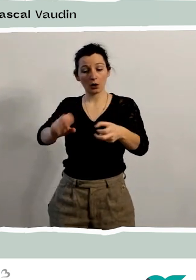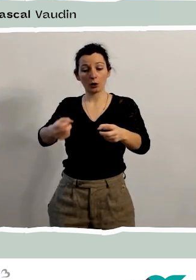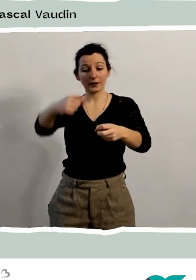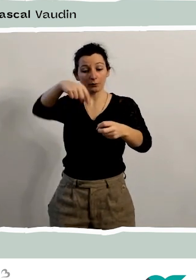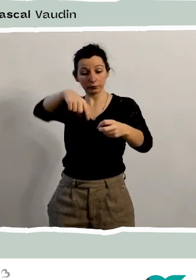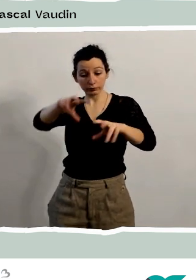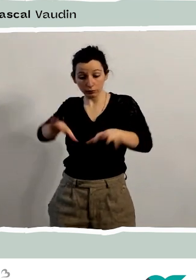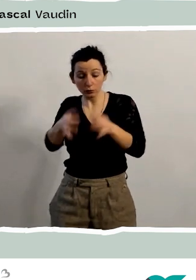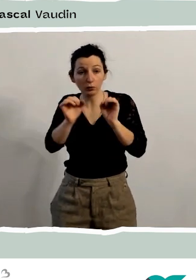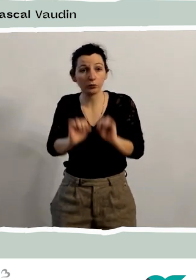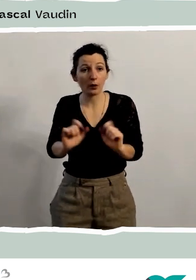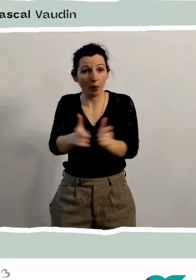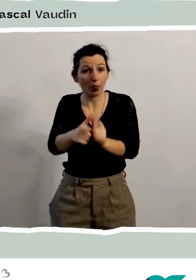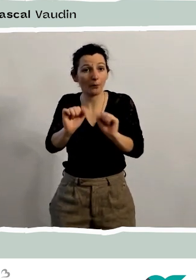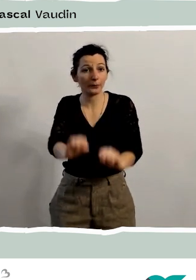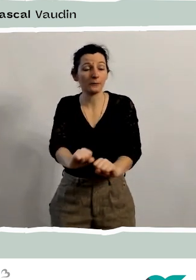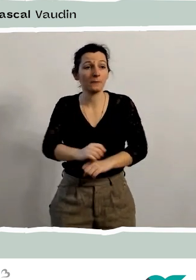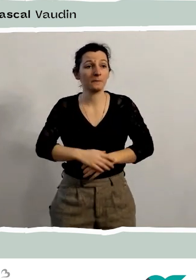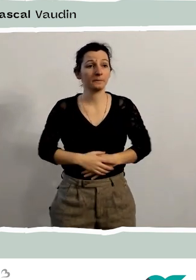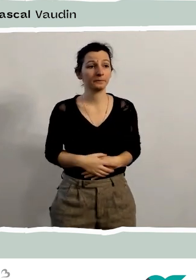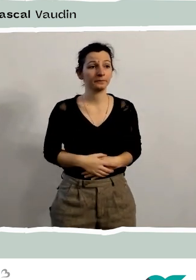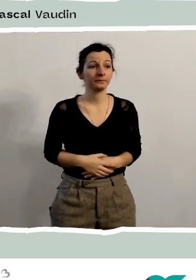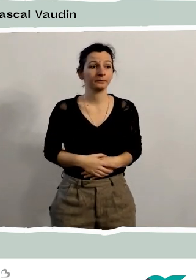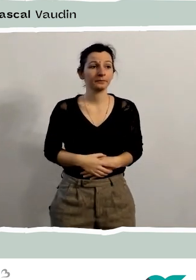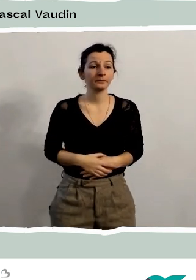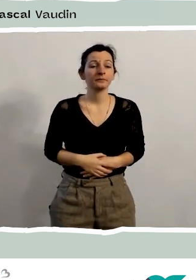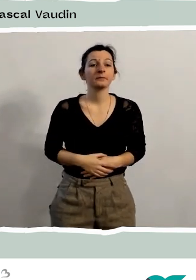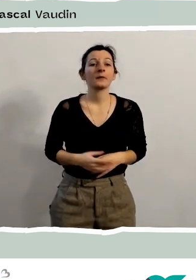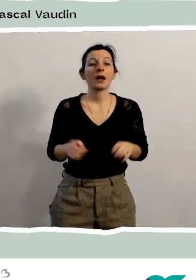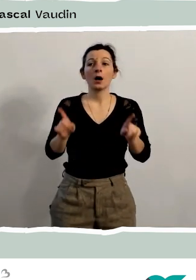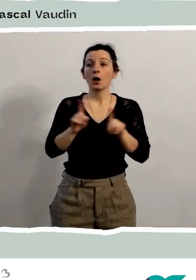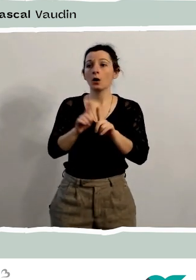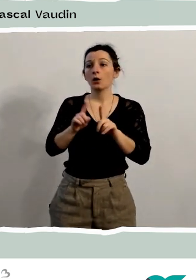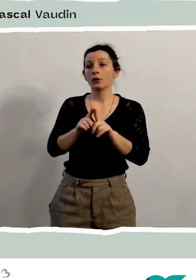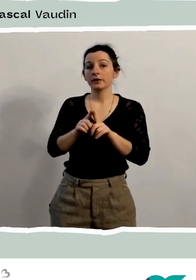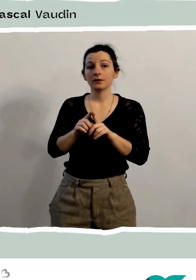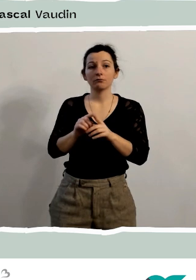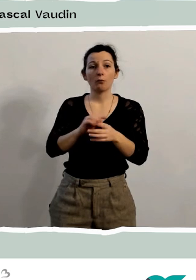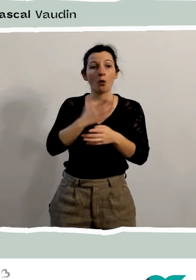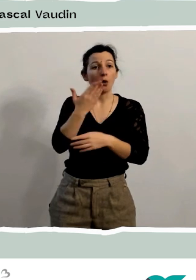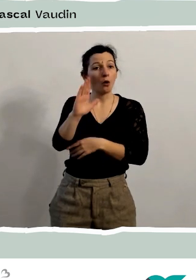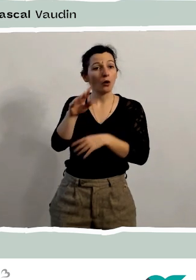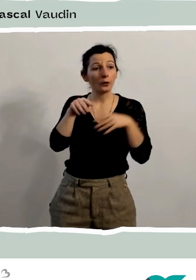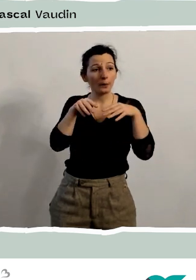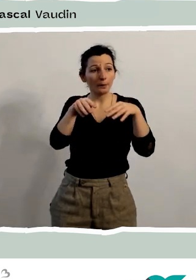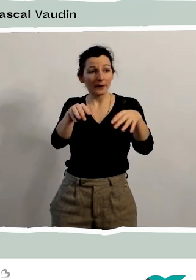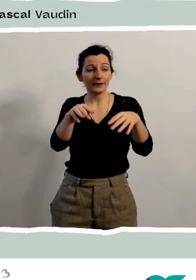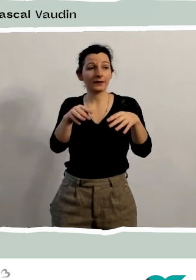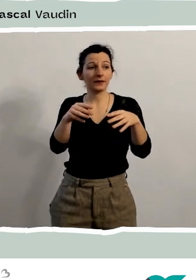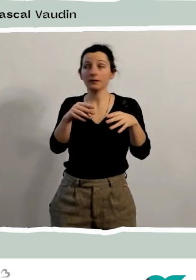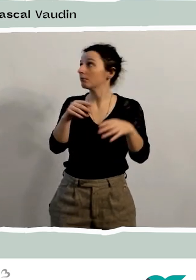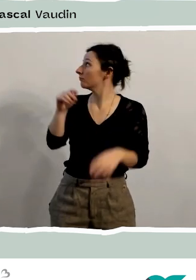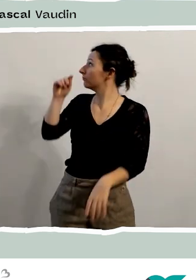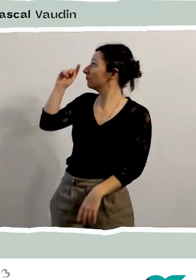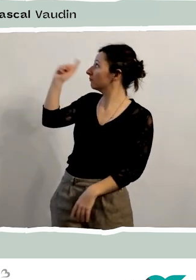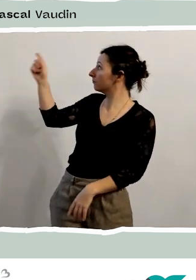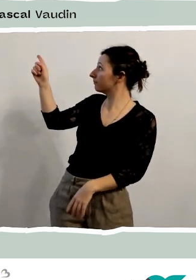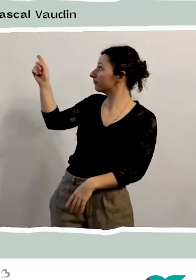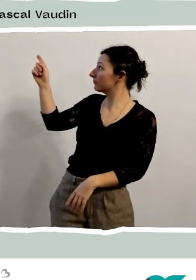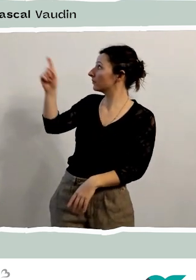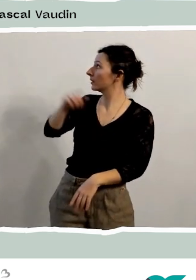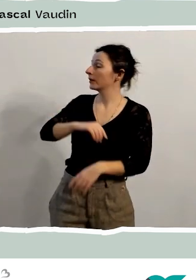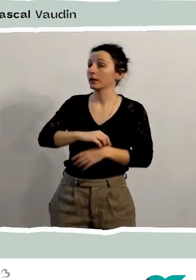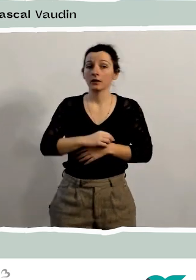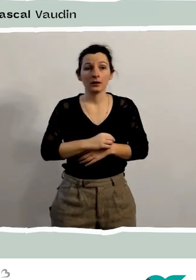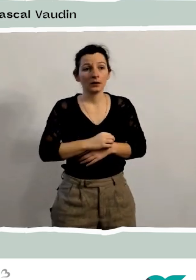Et on retrouve aussi un pesticide, le flufénacet, qu'on retrouve, qui est